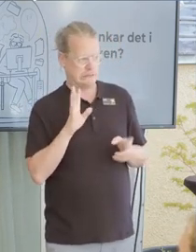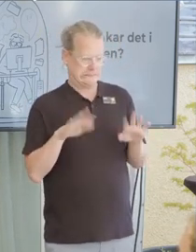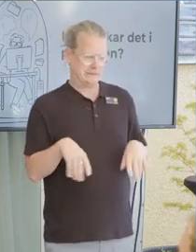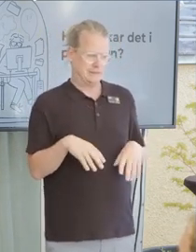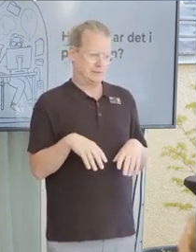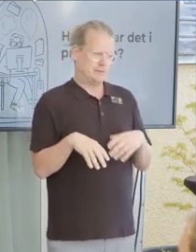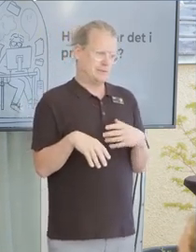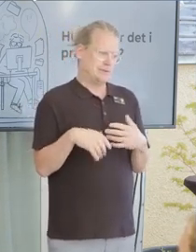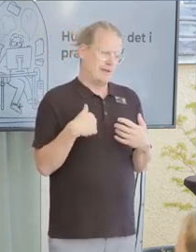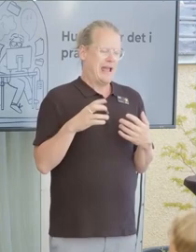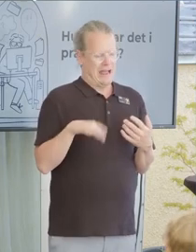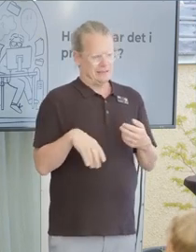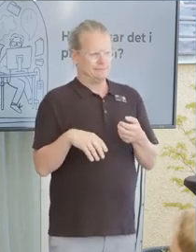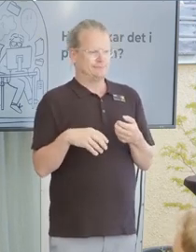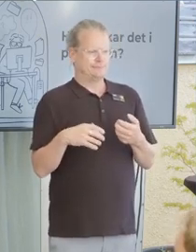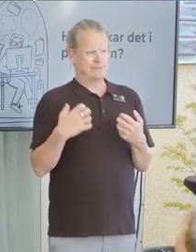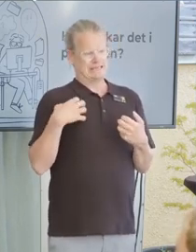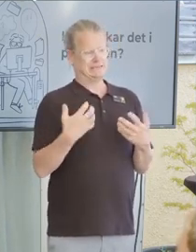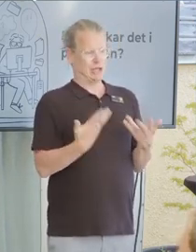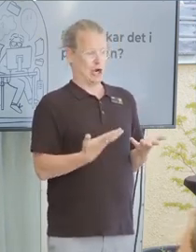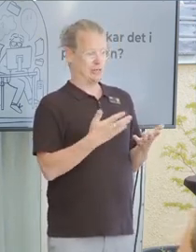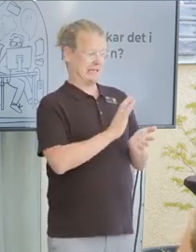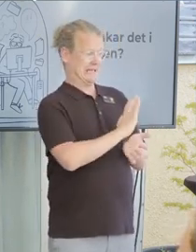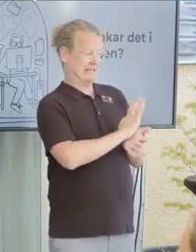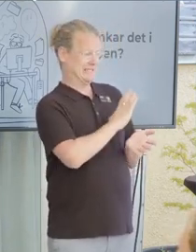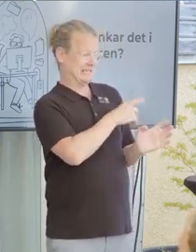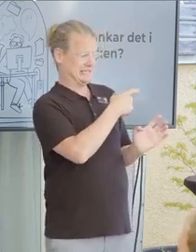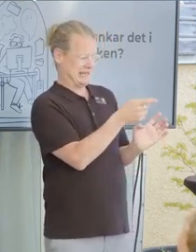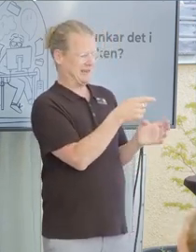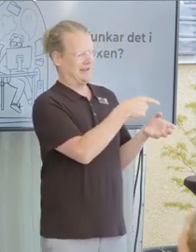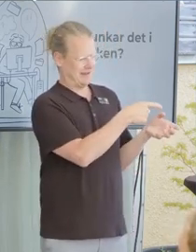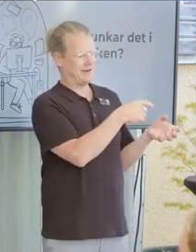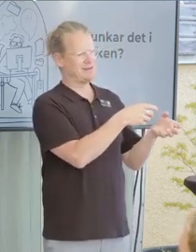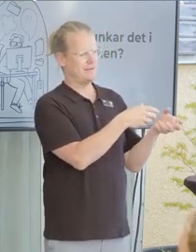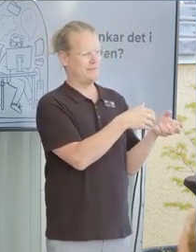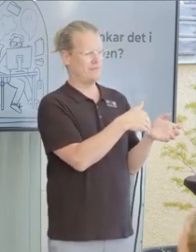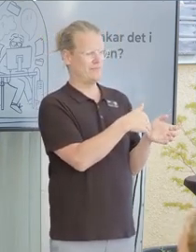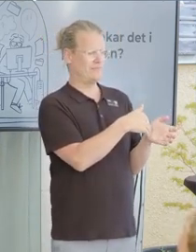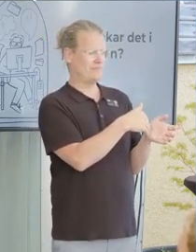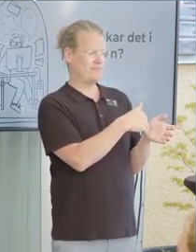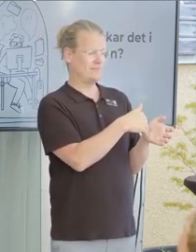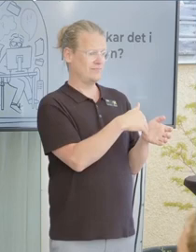är då digitaliserat, fantastiskt, fritt tillgängligt från Gustav Vasa och framåt. Mm. Men